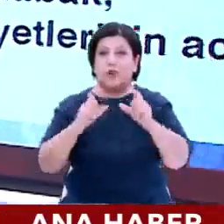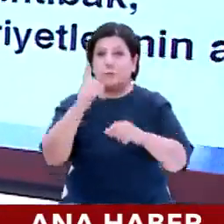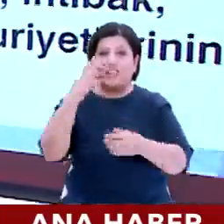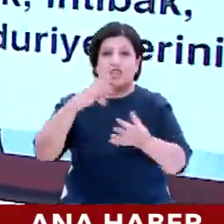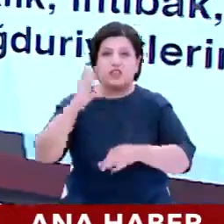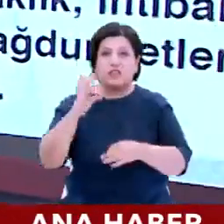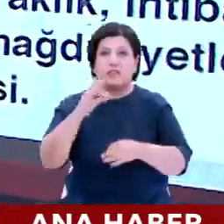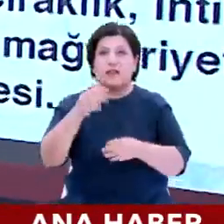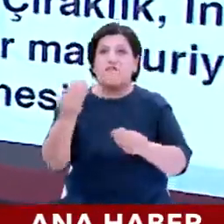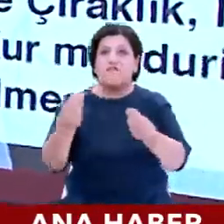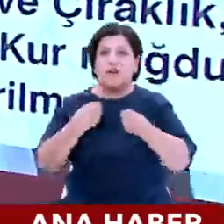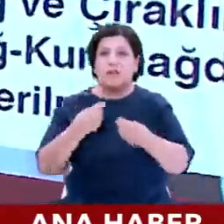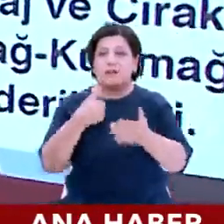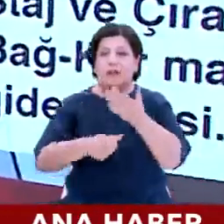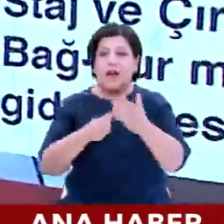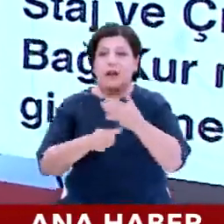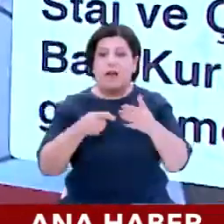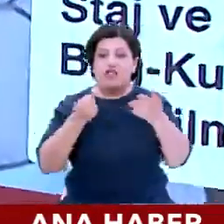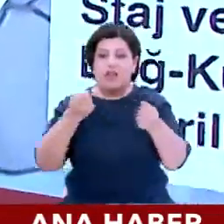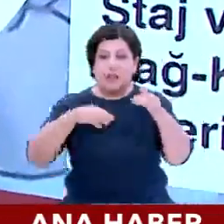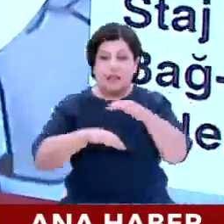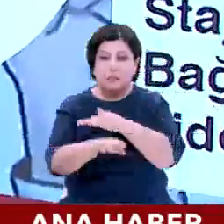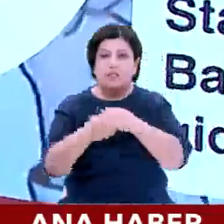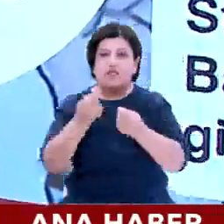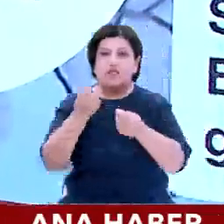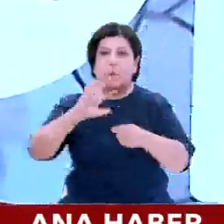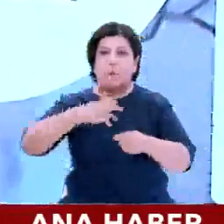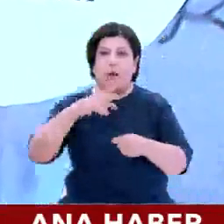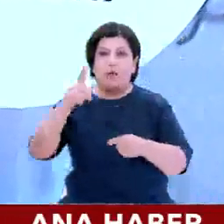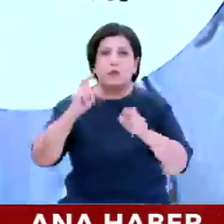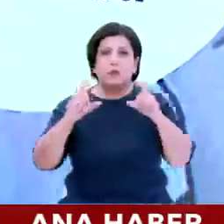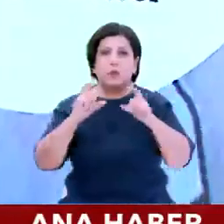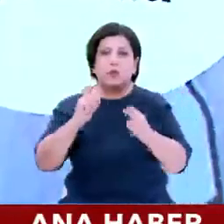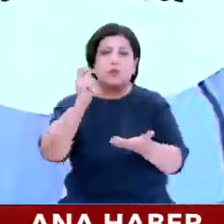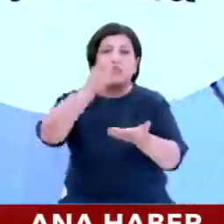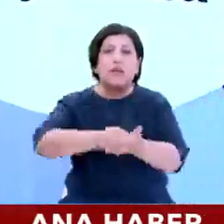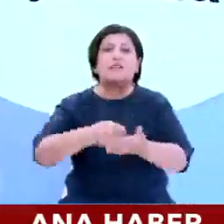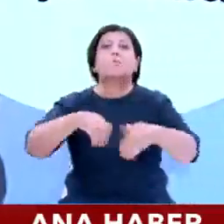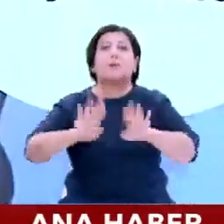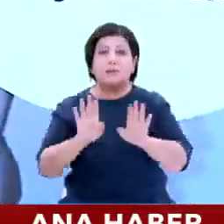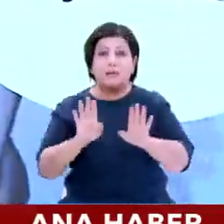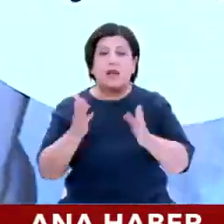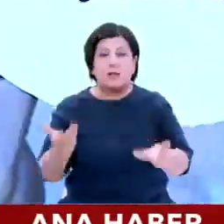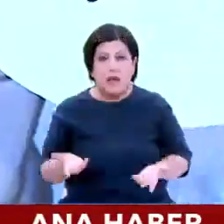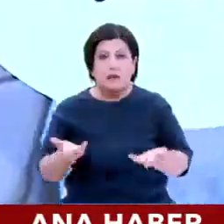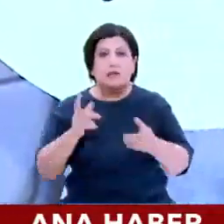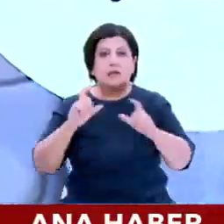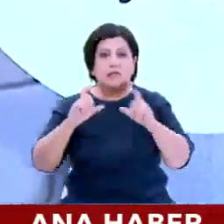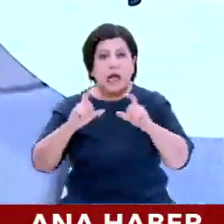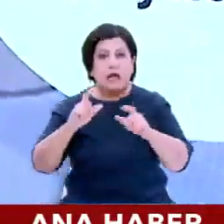belirlenen tarihten önce işe girmiş Lakin işveren onun sgk'sını yatırmamış yahut da